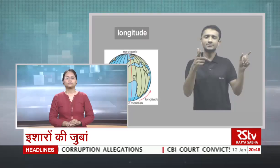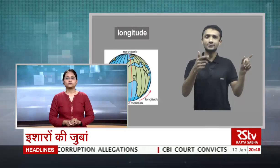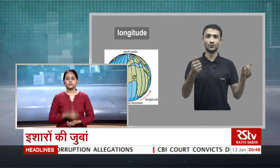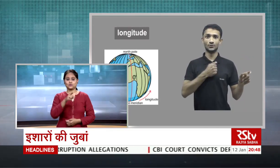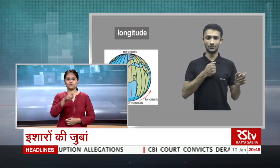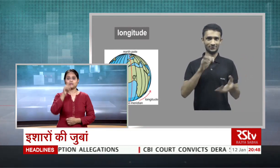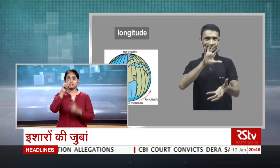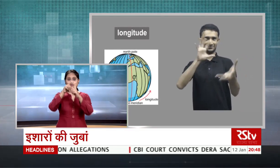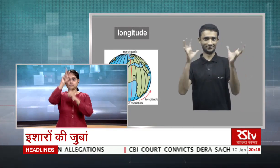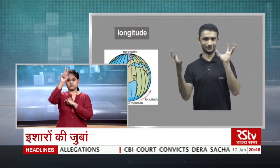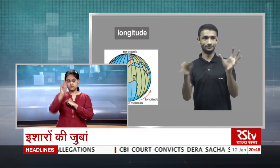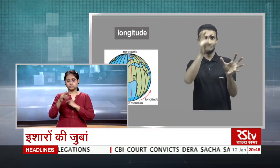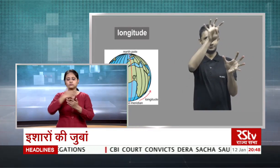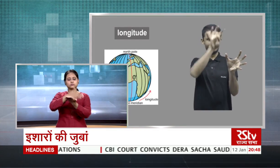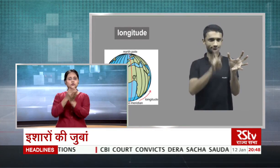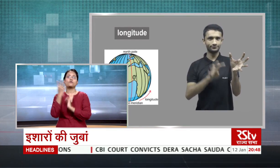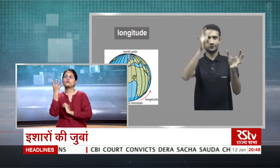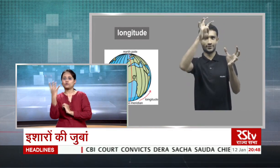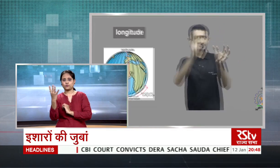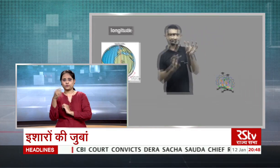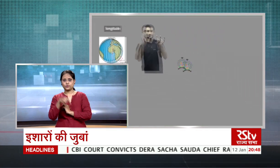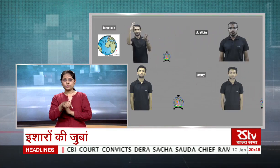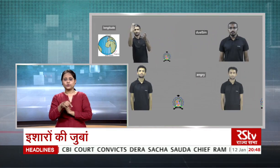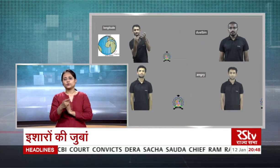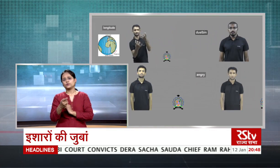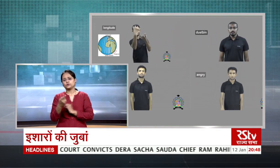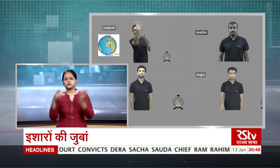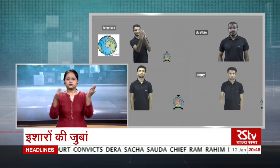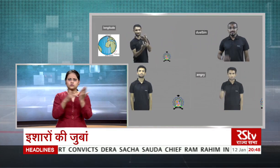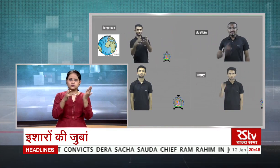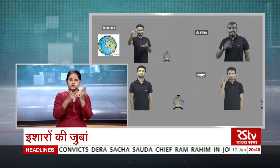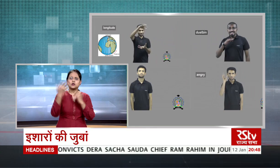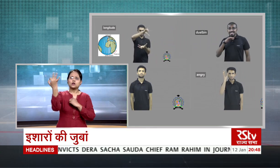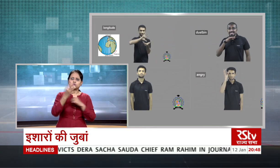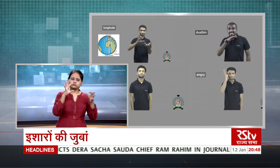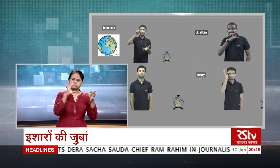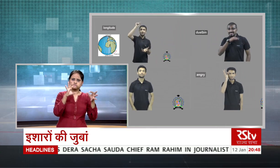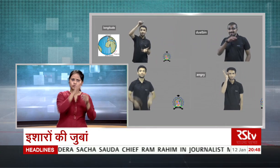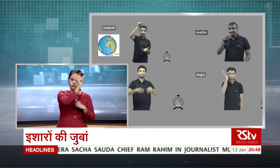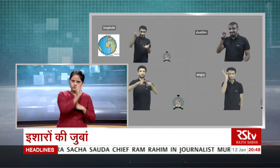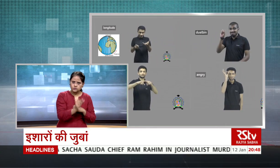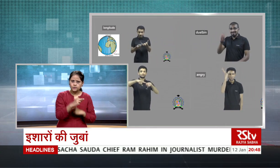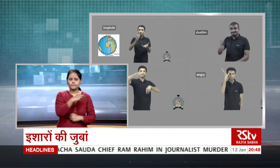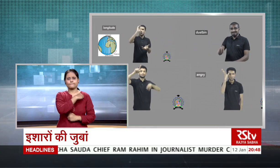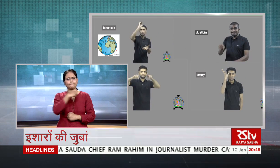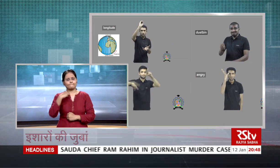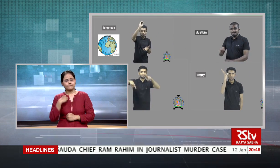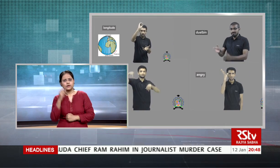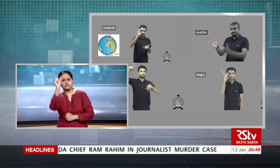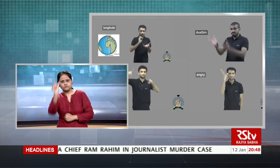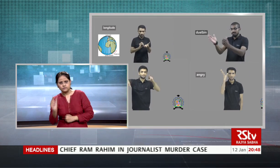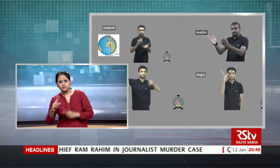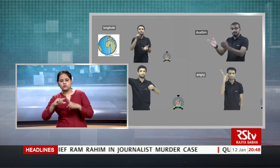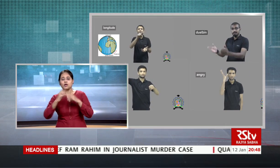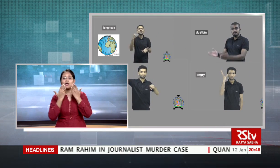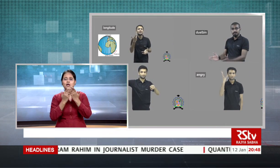हैं। इस शब्दकोश को 4 भागों में बांटा गया है, जैसे कि टेक्नोलॉजी से जुड़े शब्द, मेडिकल से जुड़े शब्द, एकेडमिक